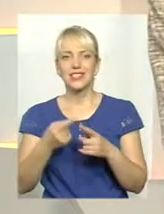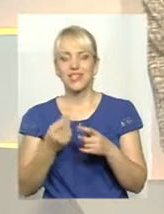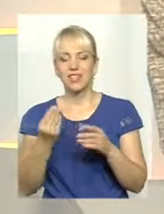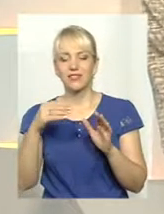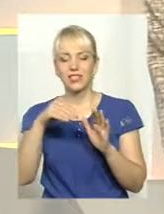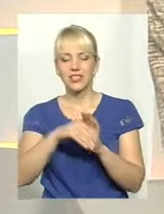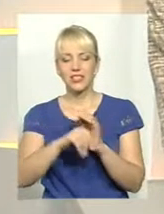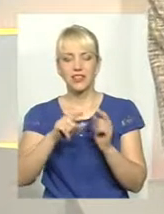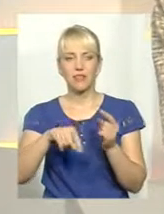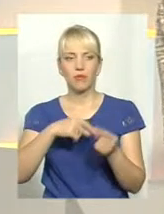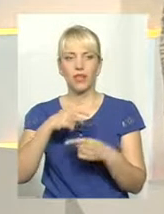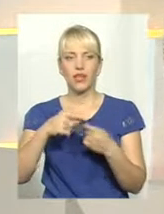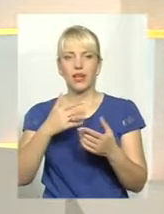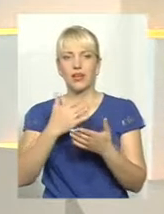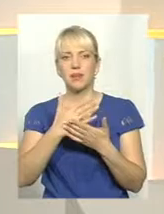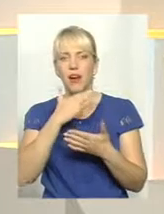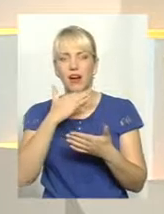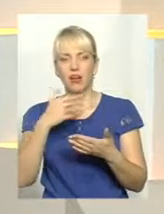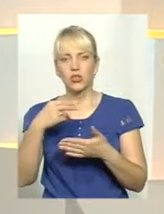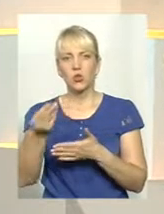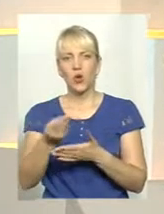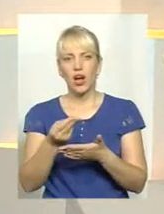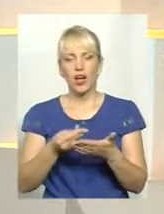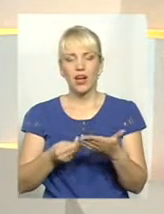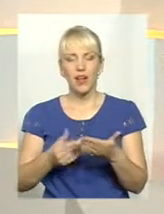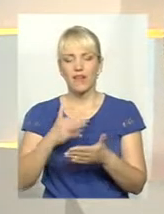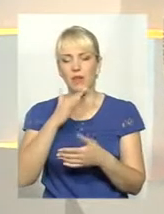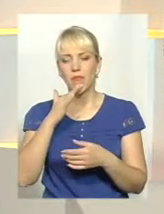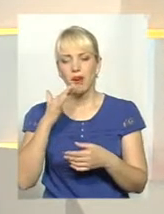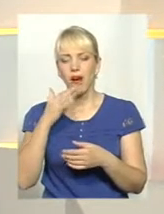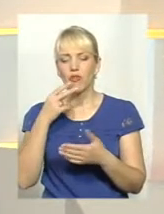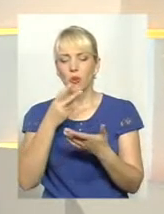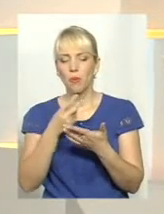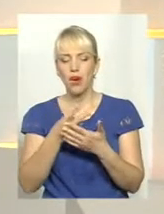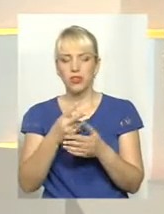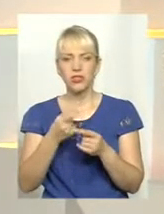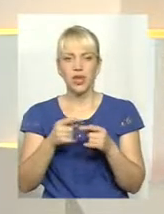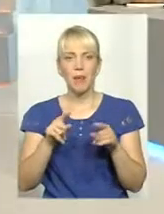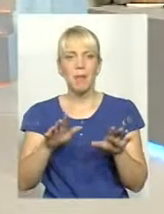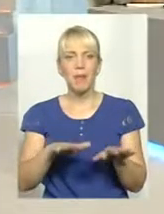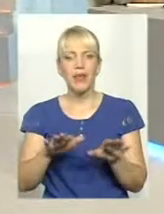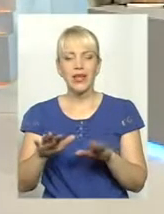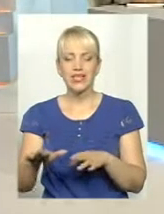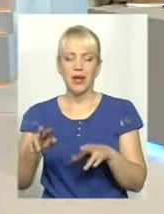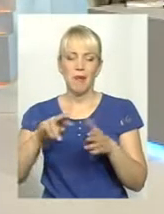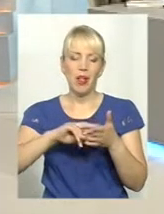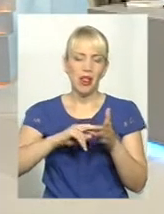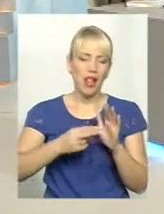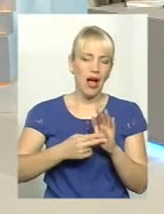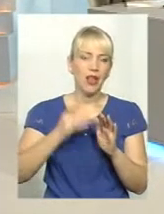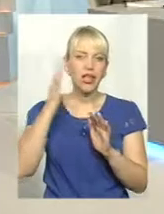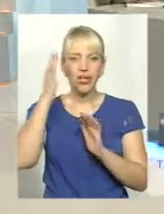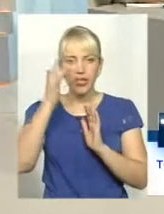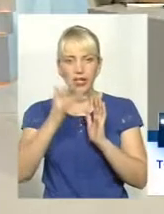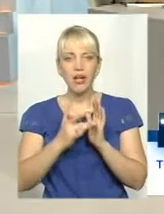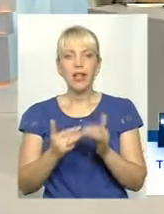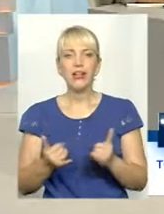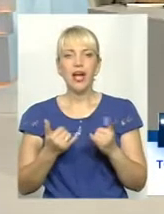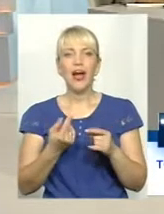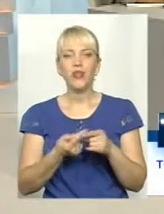може виникнуть під час нашої розмови, чекаємо на ваші телефонні дзвінки. Власне, створення бренду – це